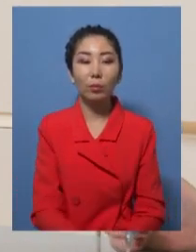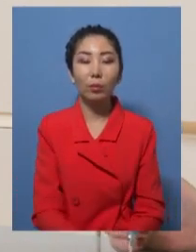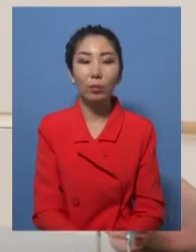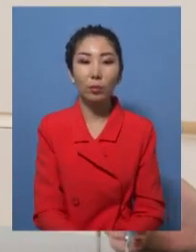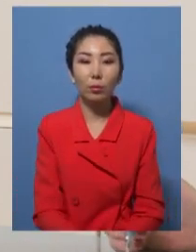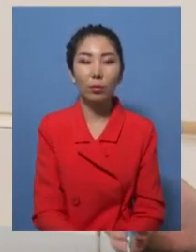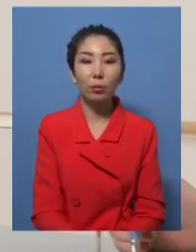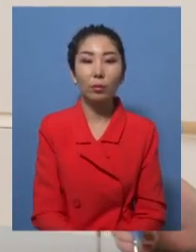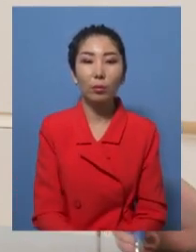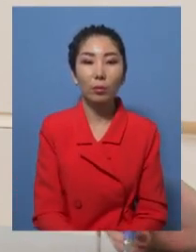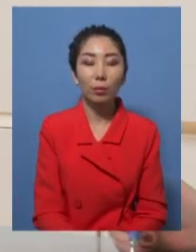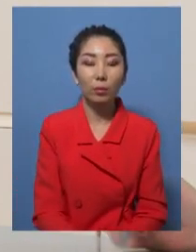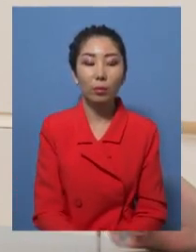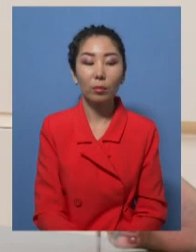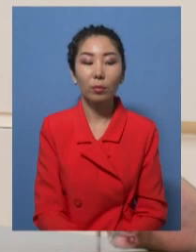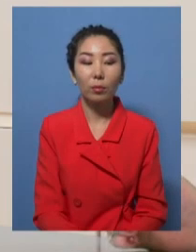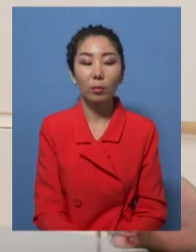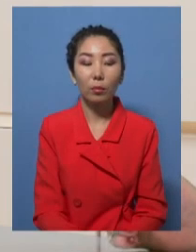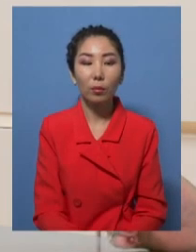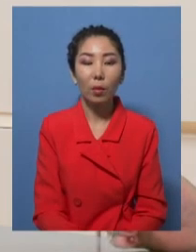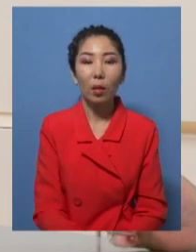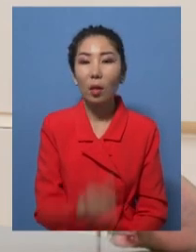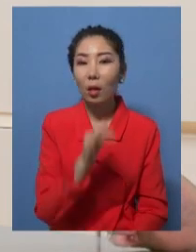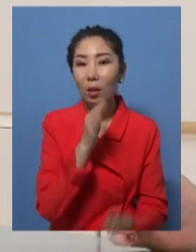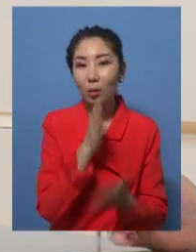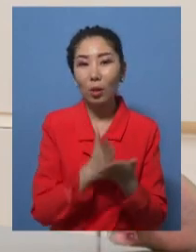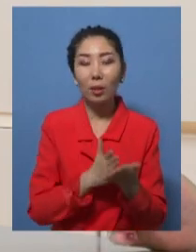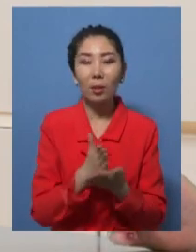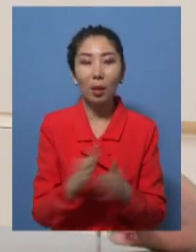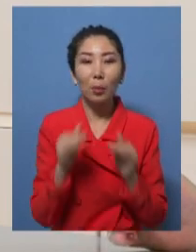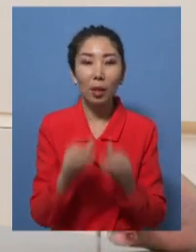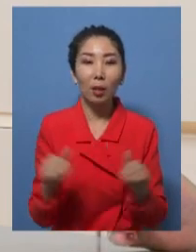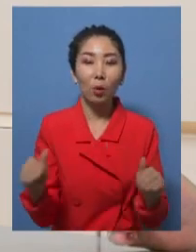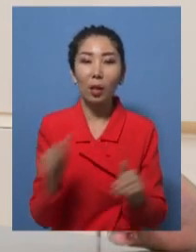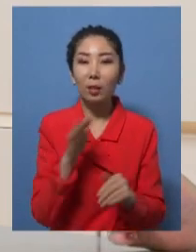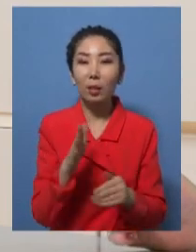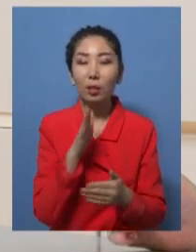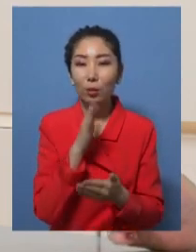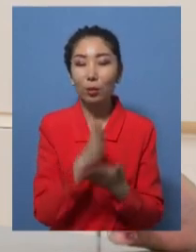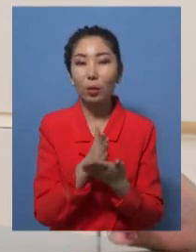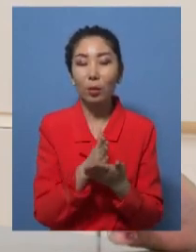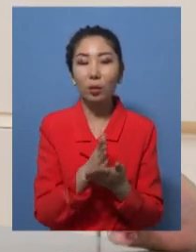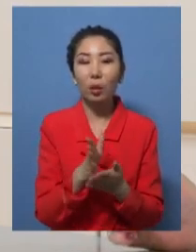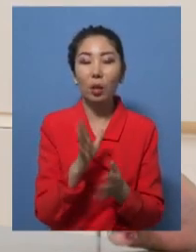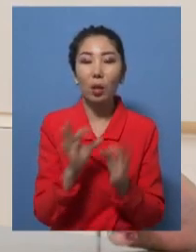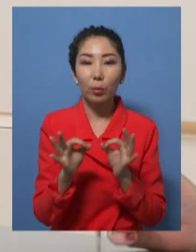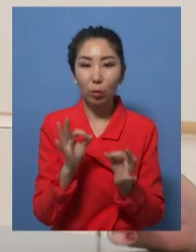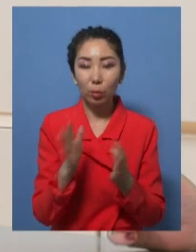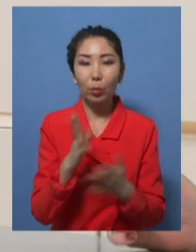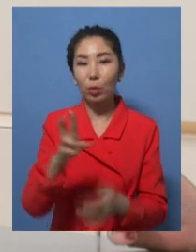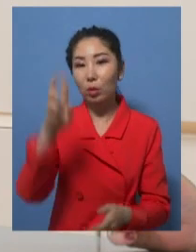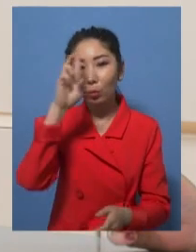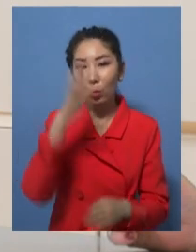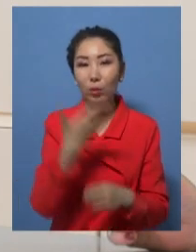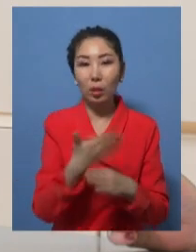құқықтарын қорғадық. Қазір кезде мен білем, балалар уақытылы тамақтарын ішіп тамақтанып жүр. Яғни бюджеттен бөлініп